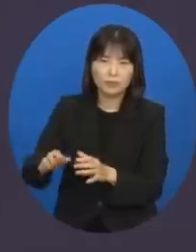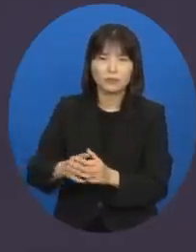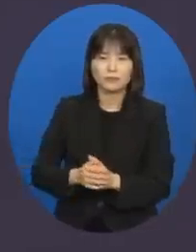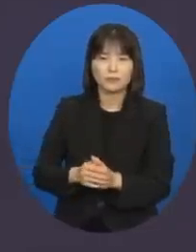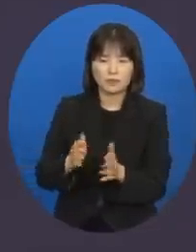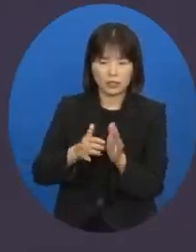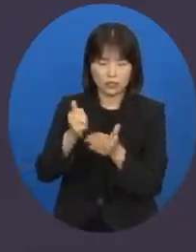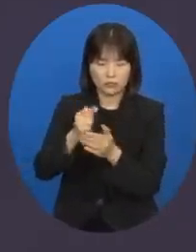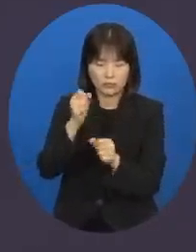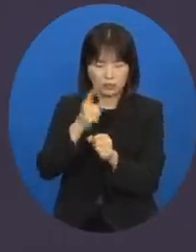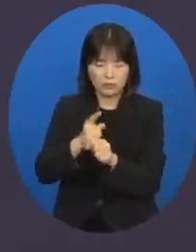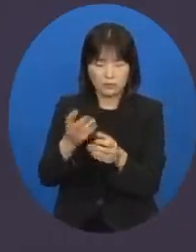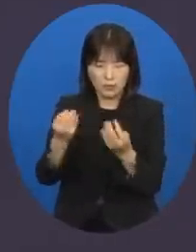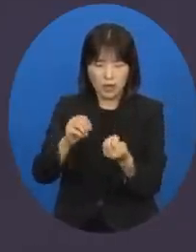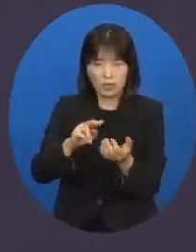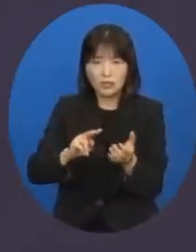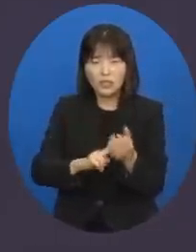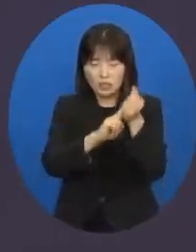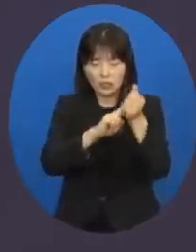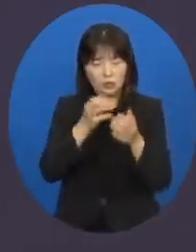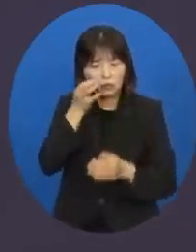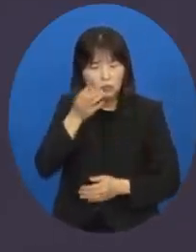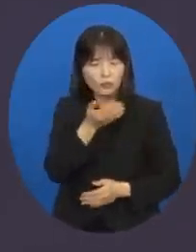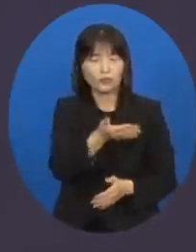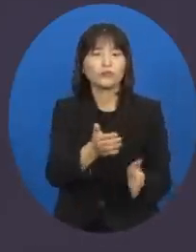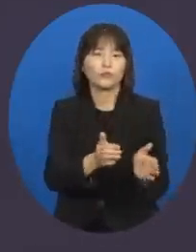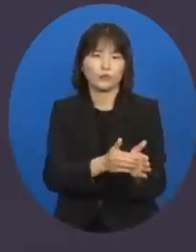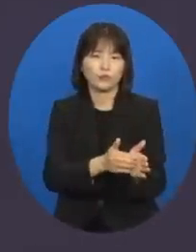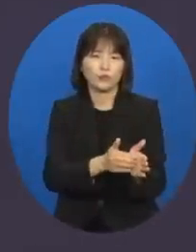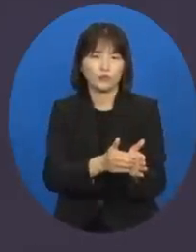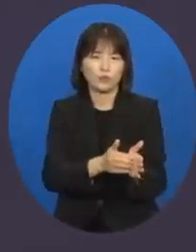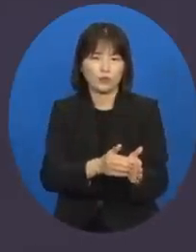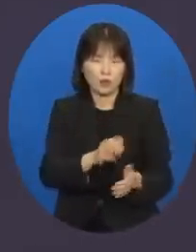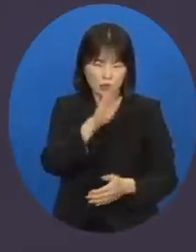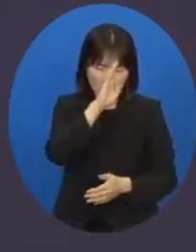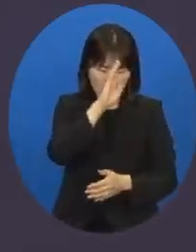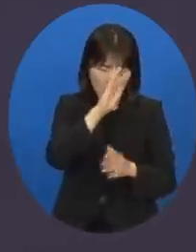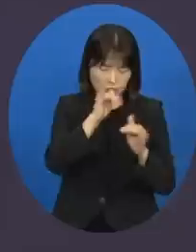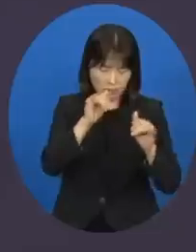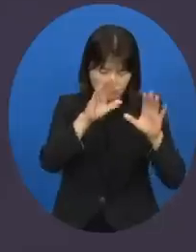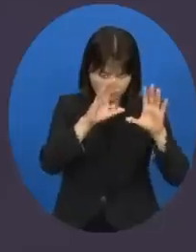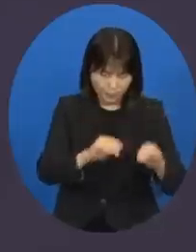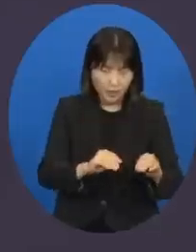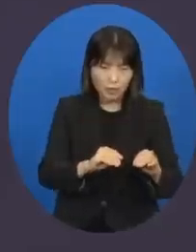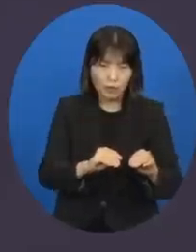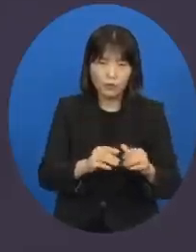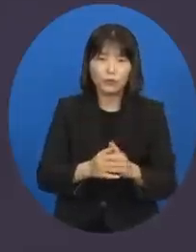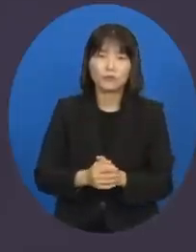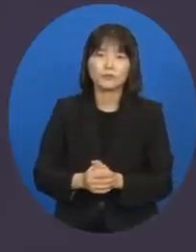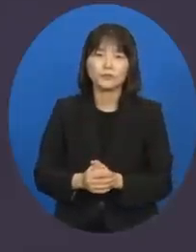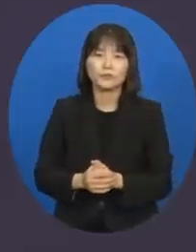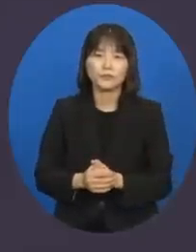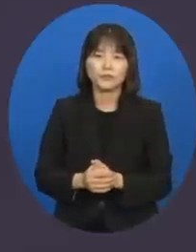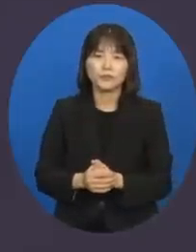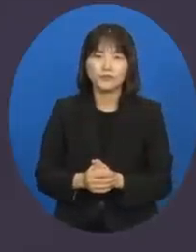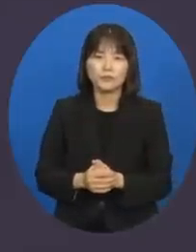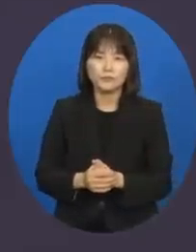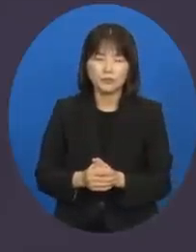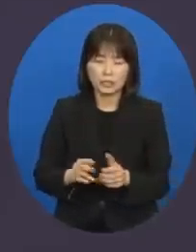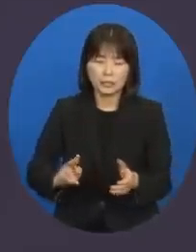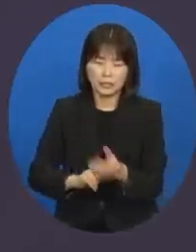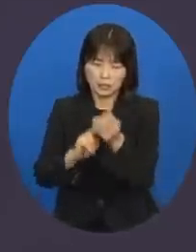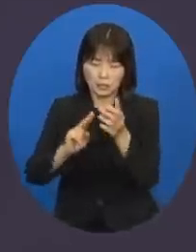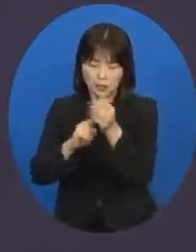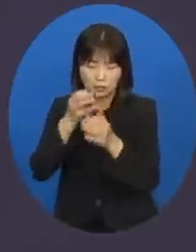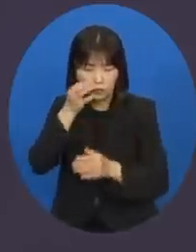기적을 보여주셨어요. 수많은 표적들을 보여주셨어요. 병든 자도 고치고 오병의 기적도 일으키시고